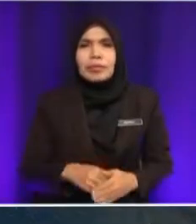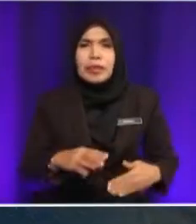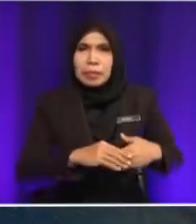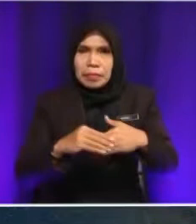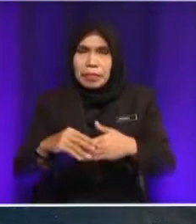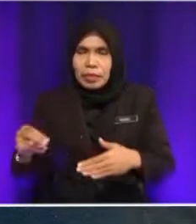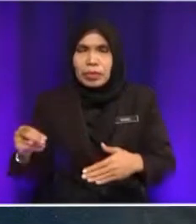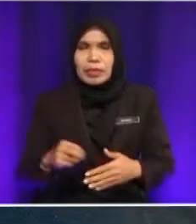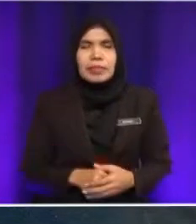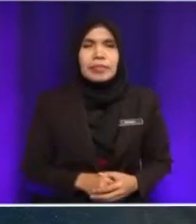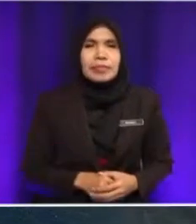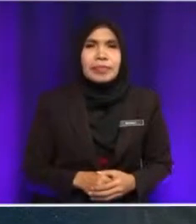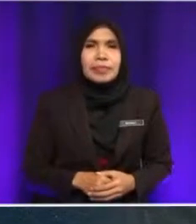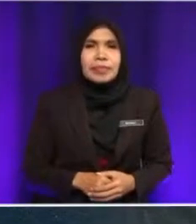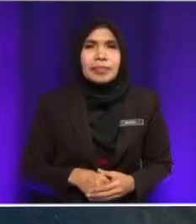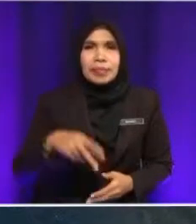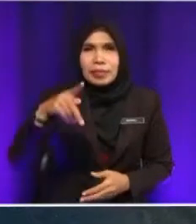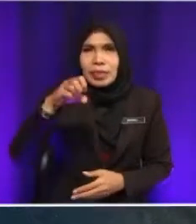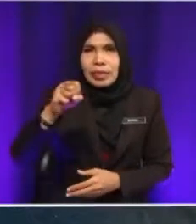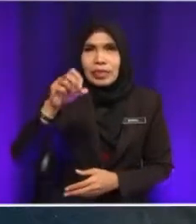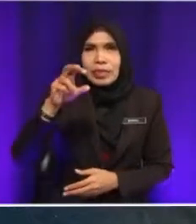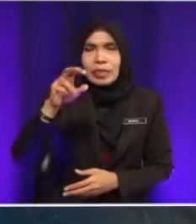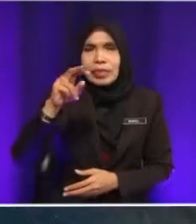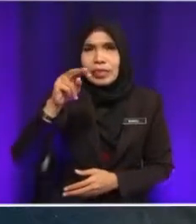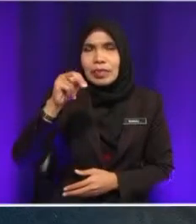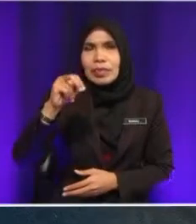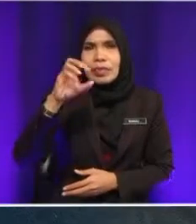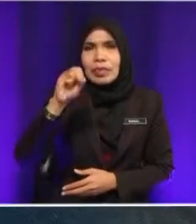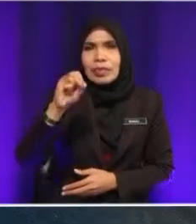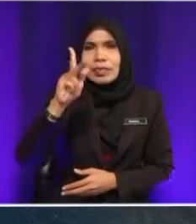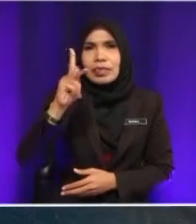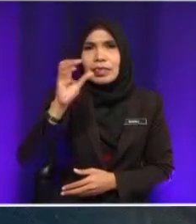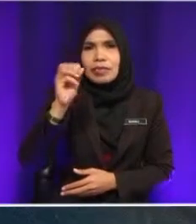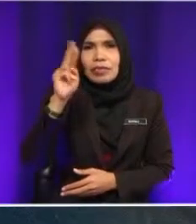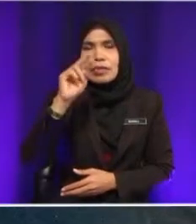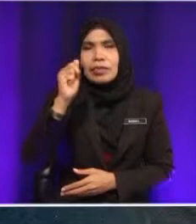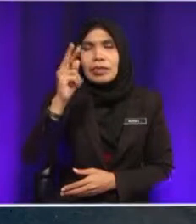supaya kita tidak berlaku kebocoran dan sebagainya kemudian